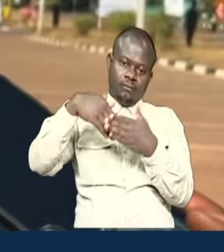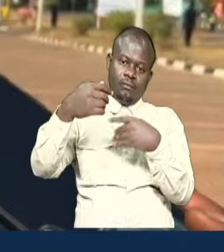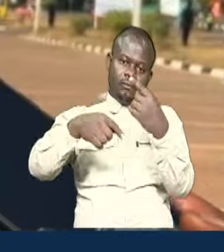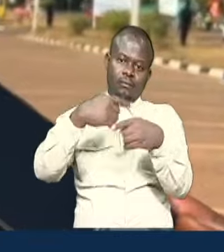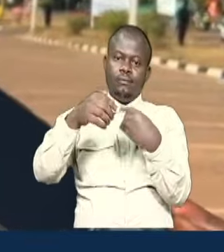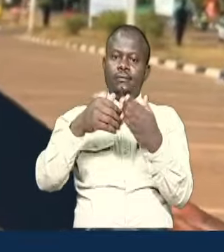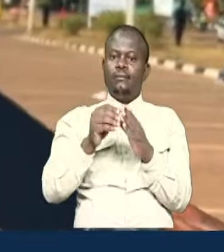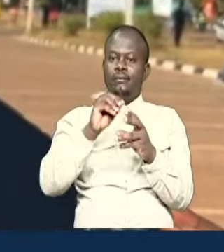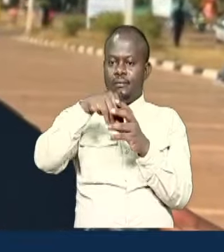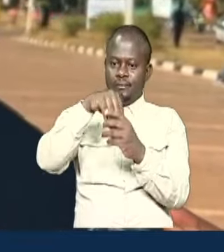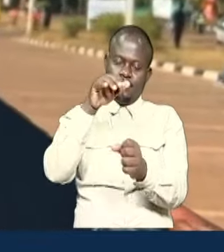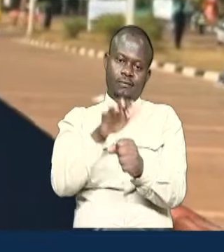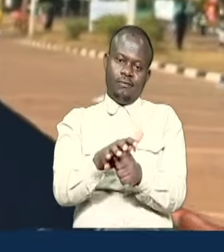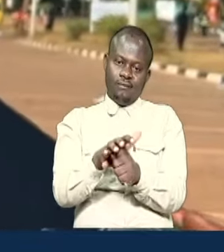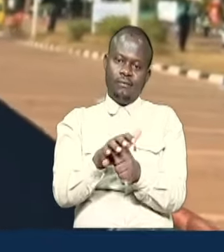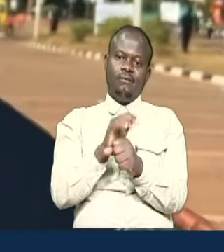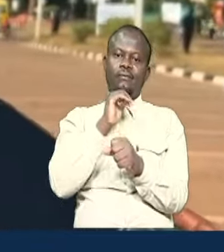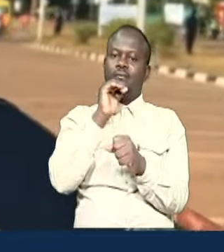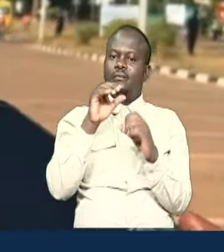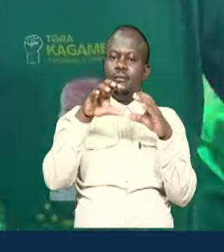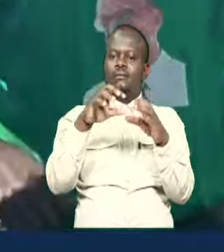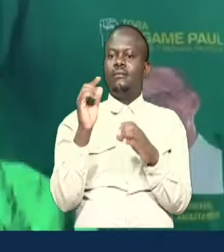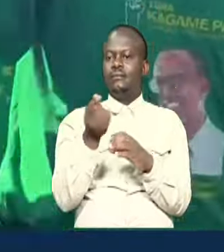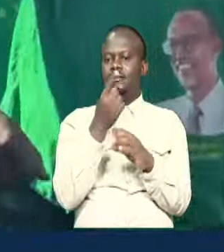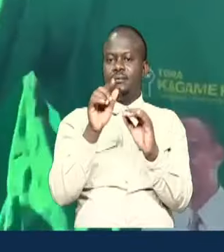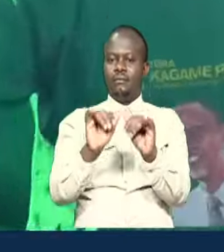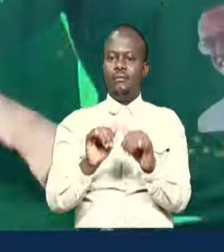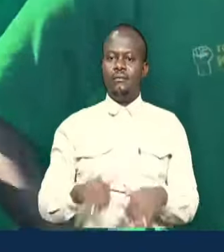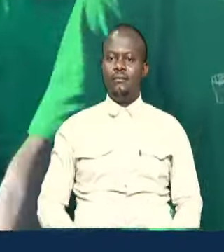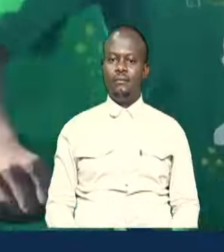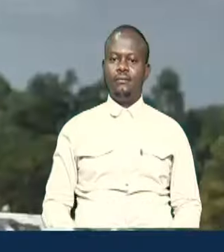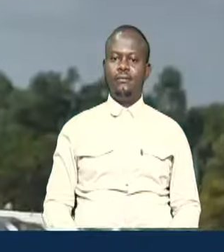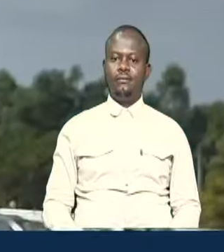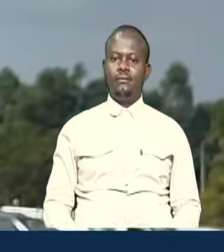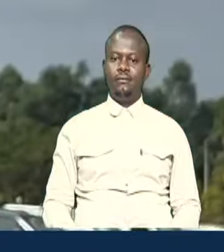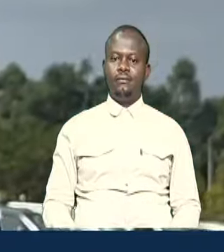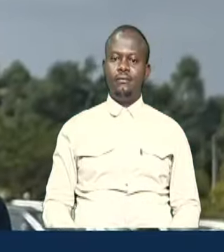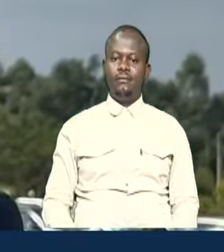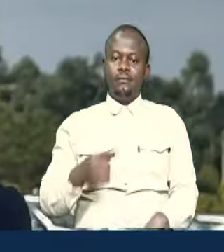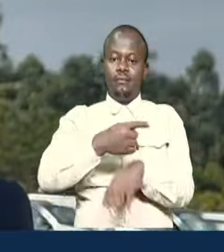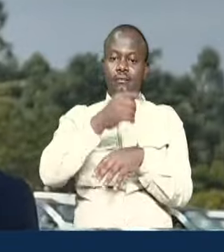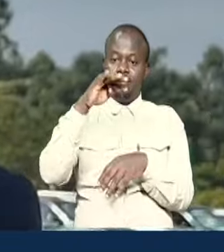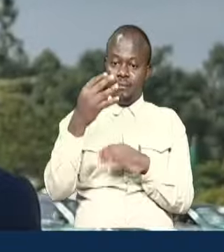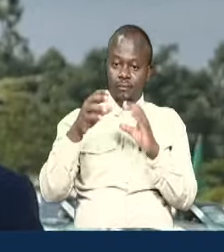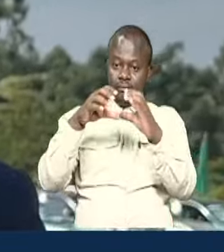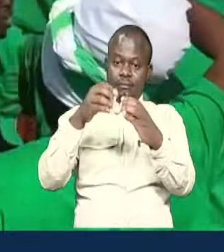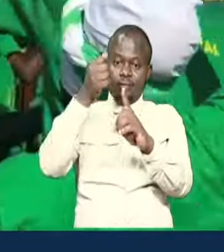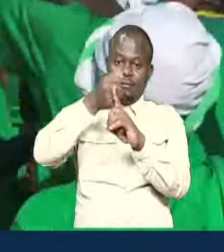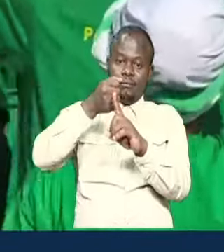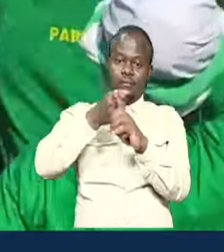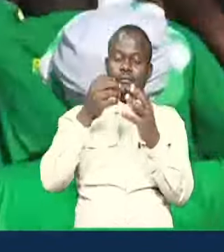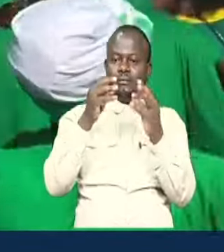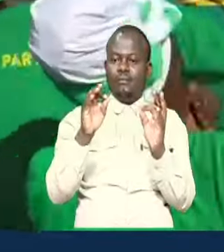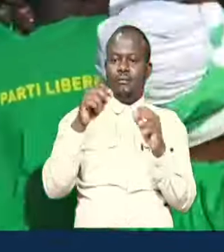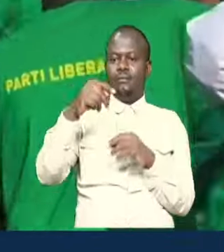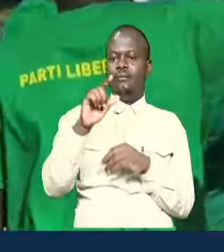ijye imbere nta cyiciro gisigaye. Ni umunsi wa kane ishyaka riharanira ukwishyira ukizana kwa buri